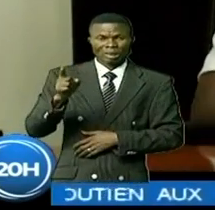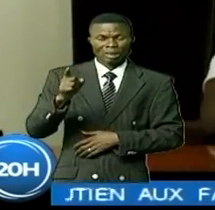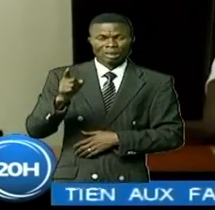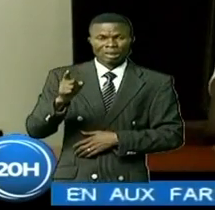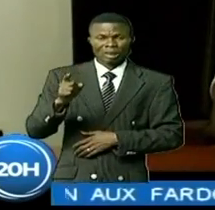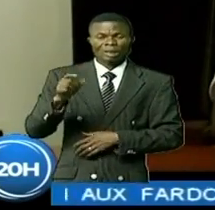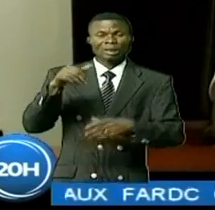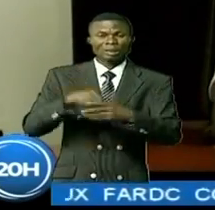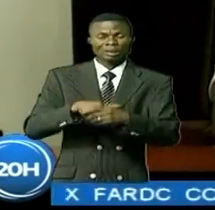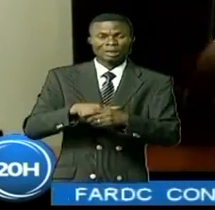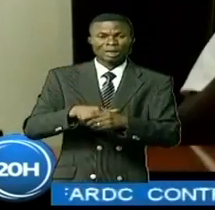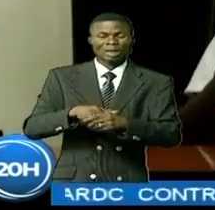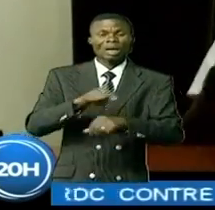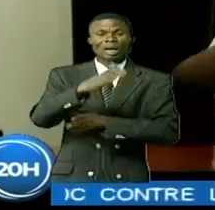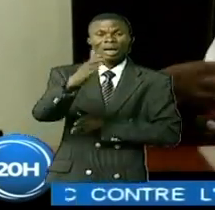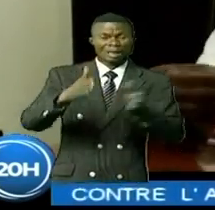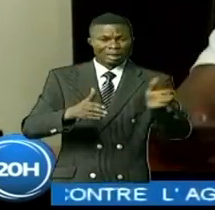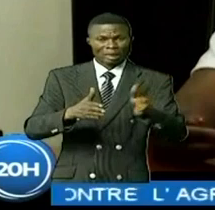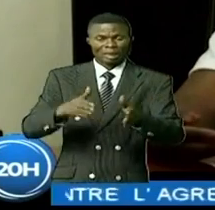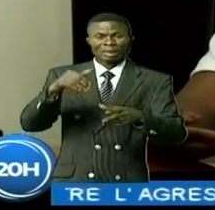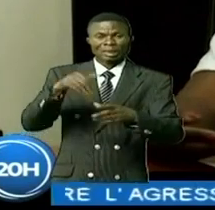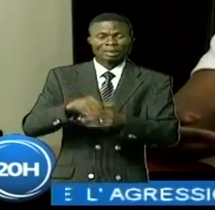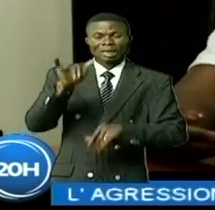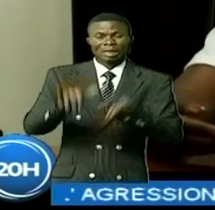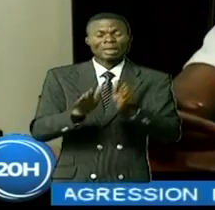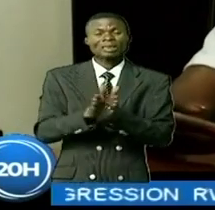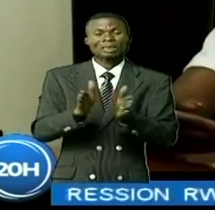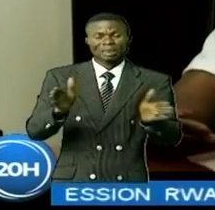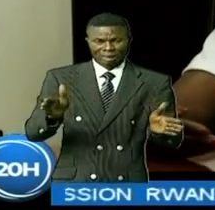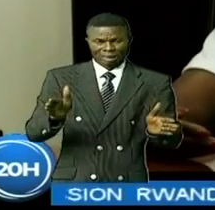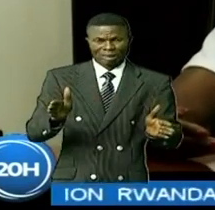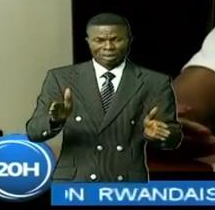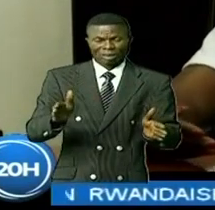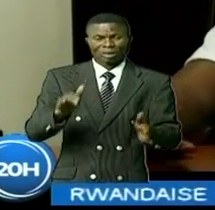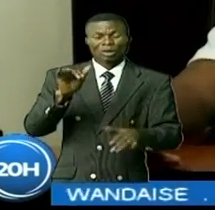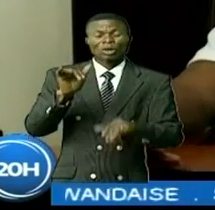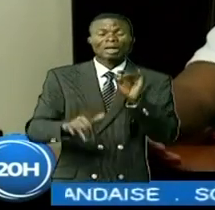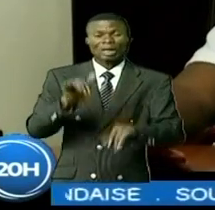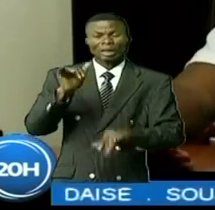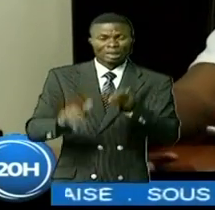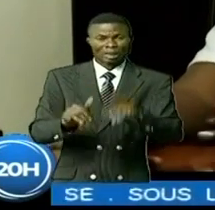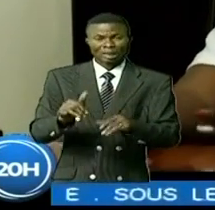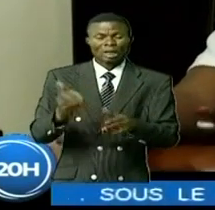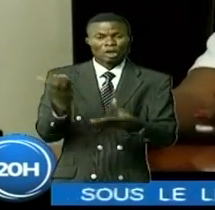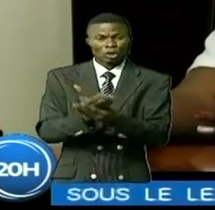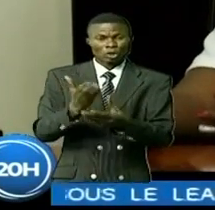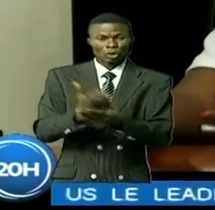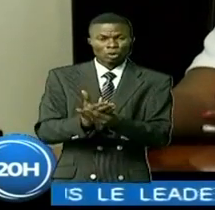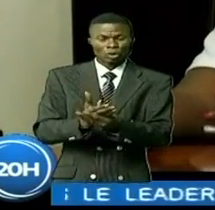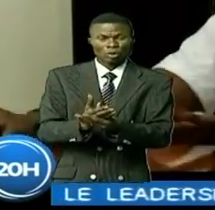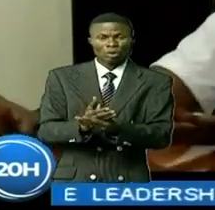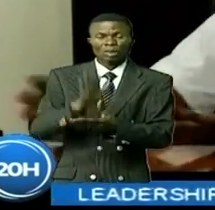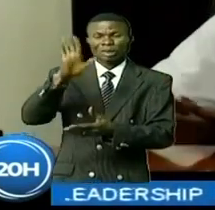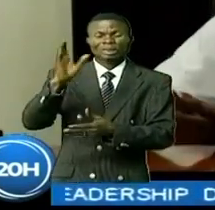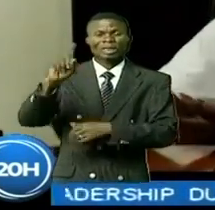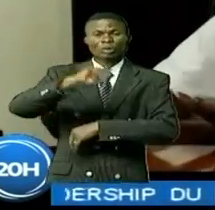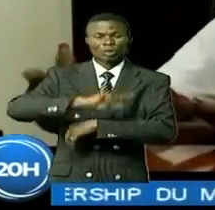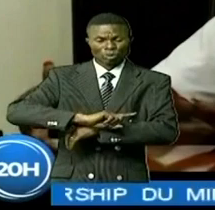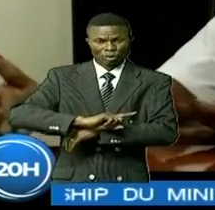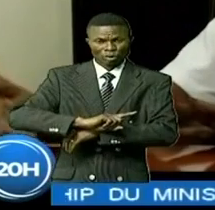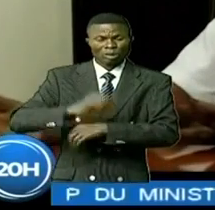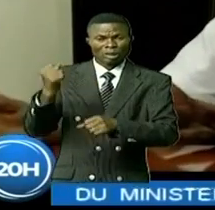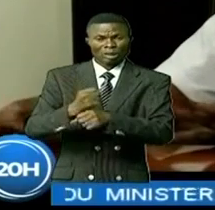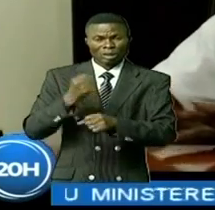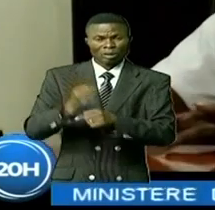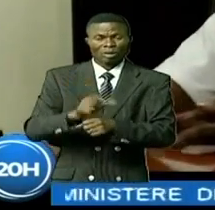au niveau de la caisse. Même nous, au niveau du secrétariat, on fait un document pour 20 jours. Mais tu vas travailler